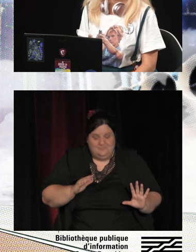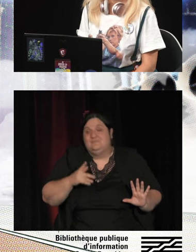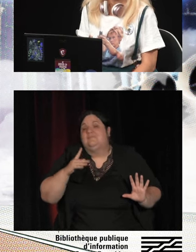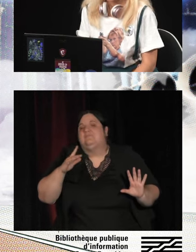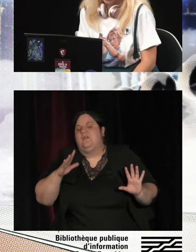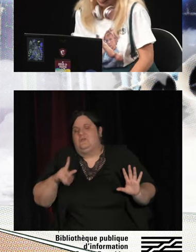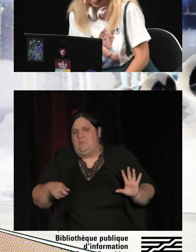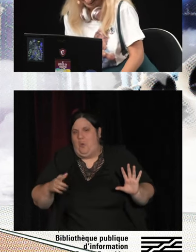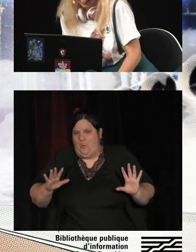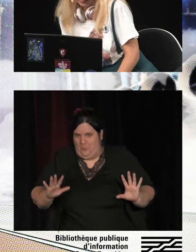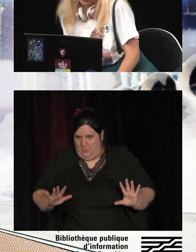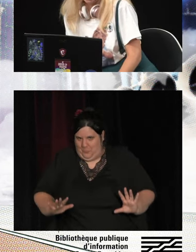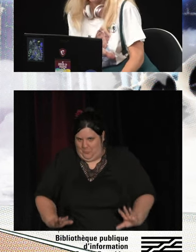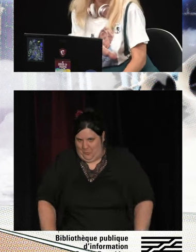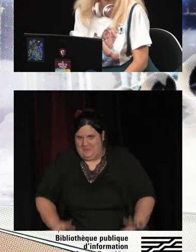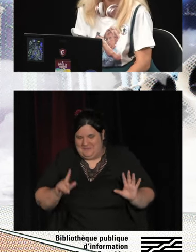qu'on est censé se détendre.